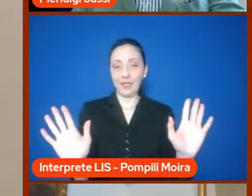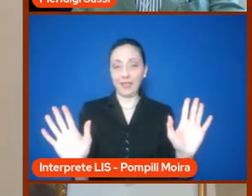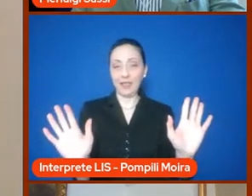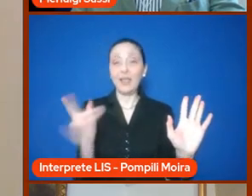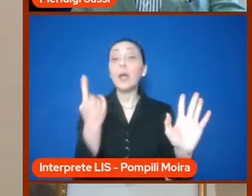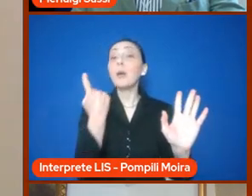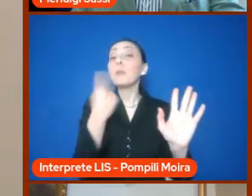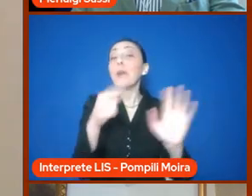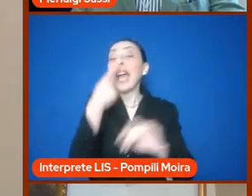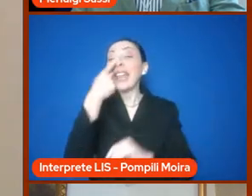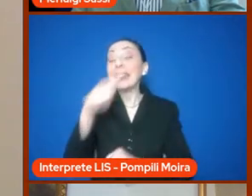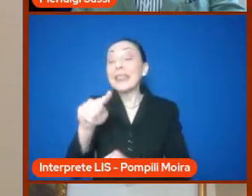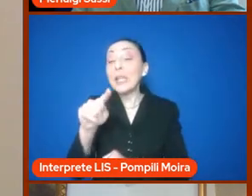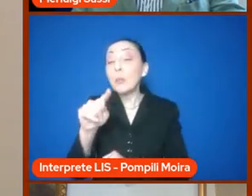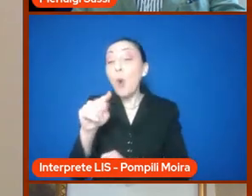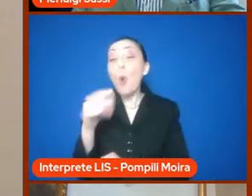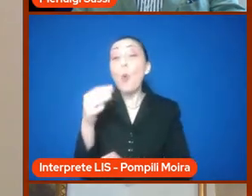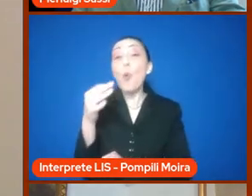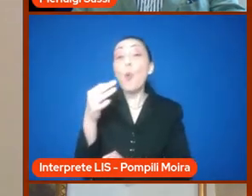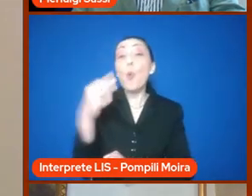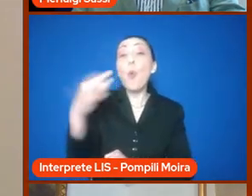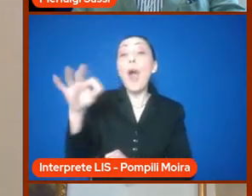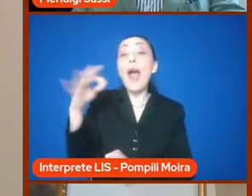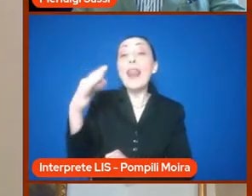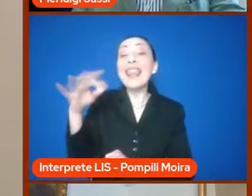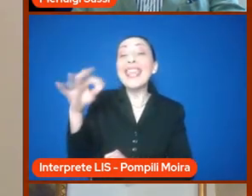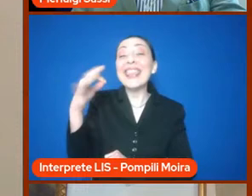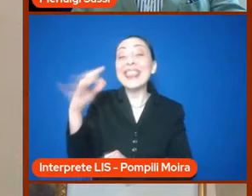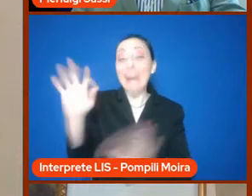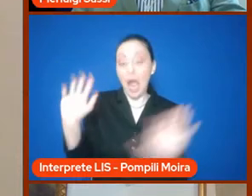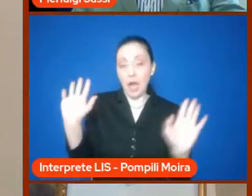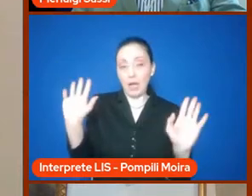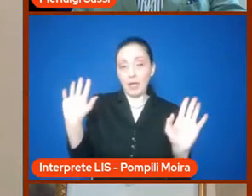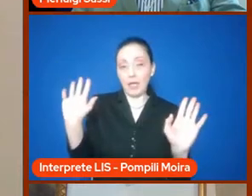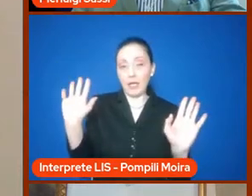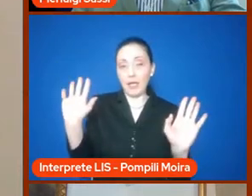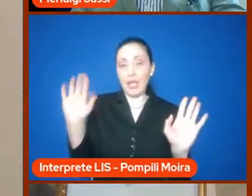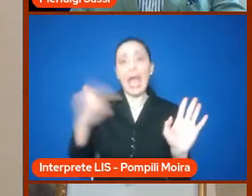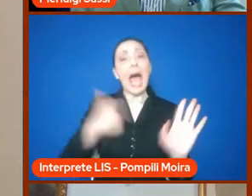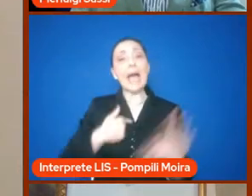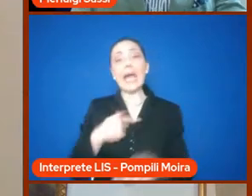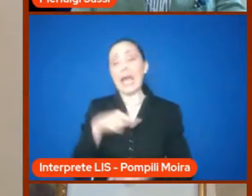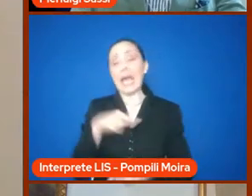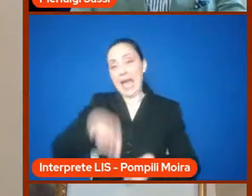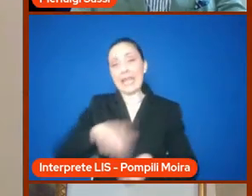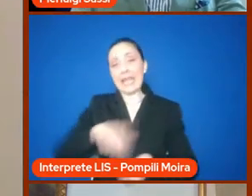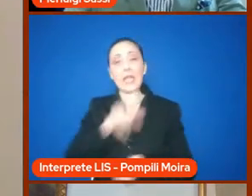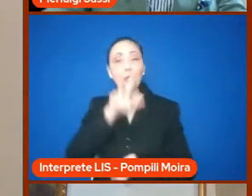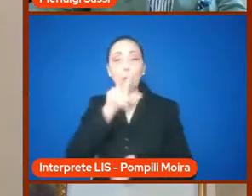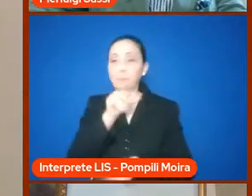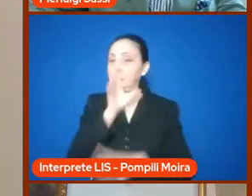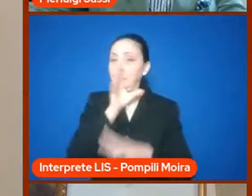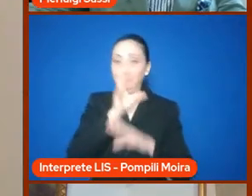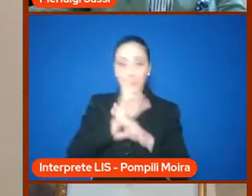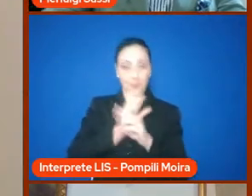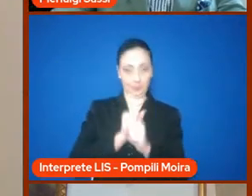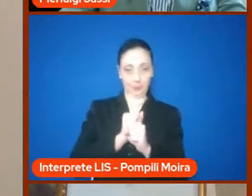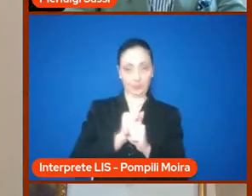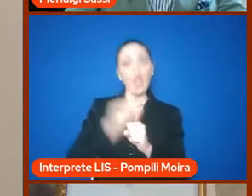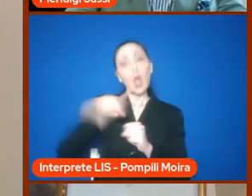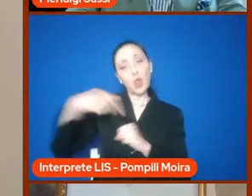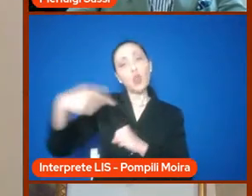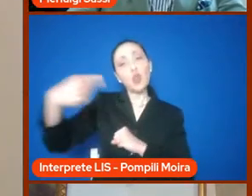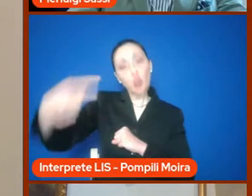non quantitativo, ma qualitativo. Allora io mi taccio per adesso, poi tornerò magari dopo che il